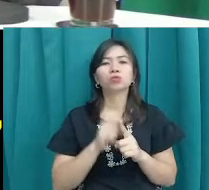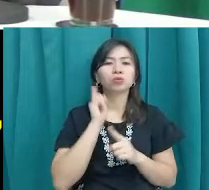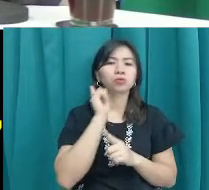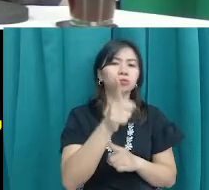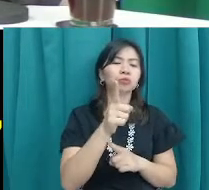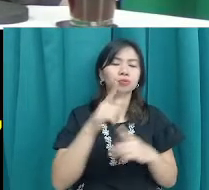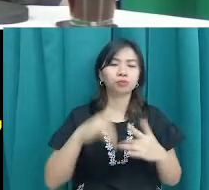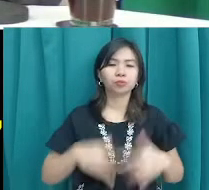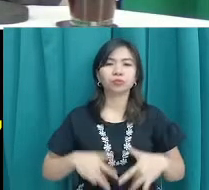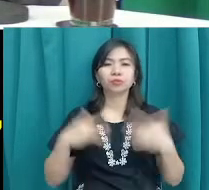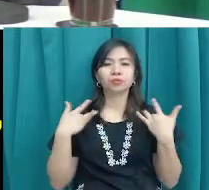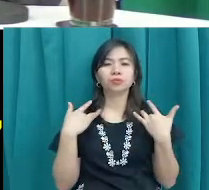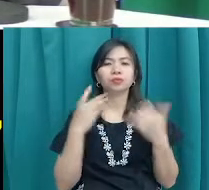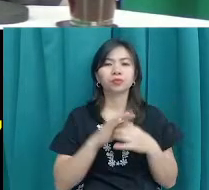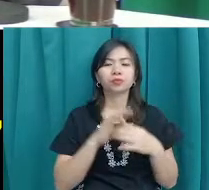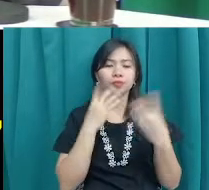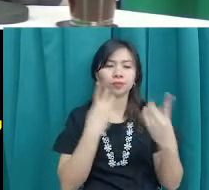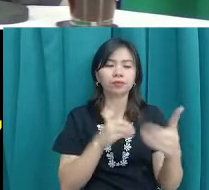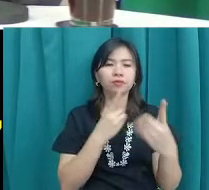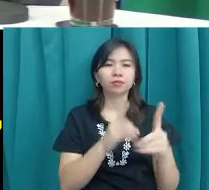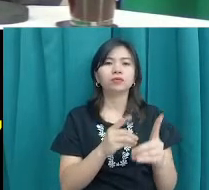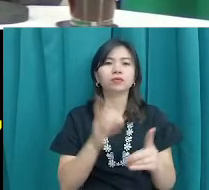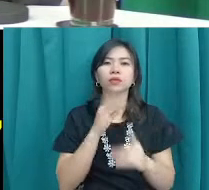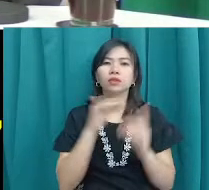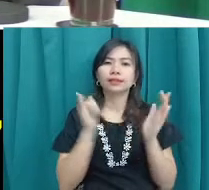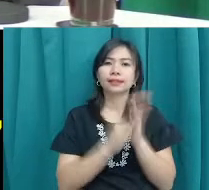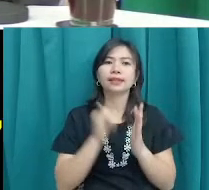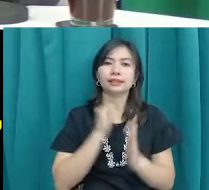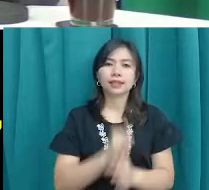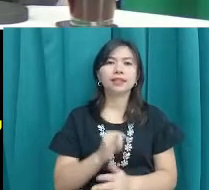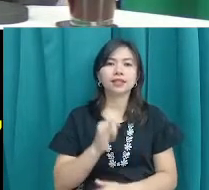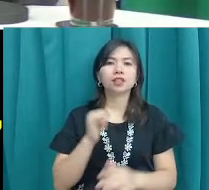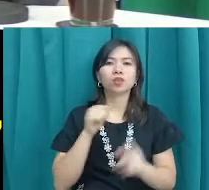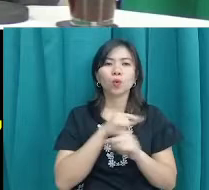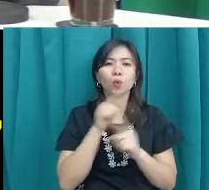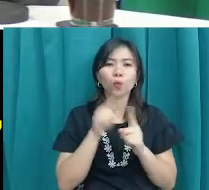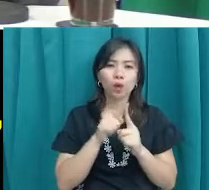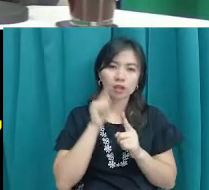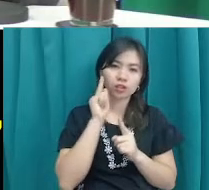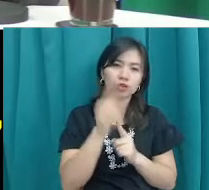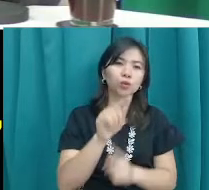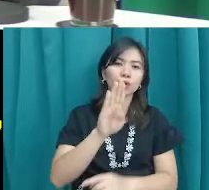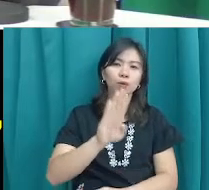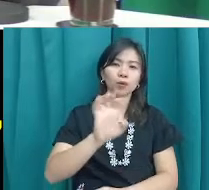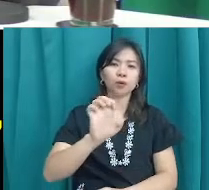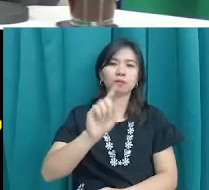isang disipulo. Ano yun? Yung ipagkalulo mo si Kristo.